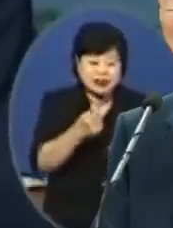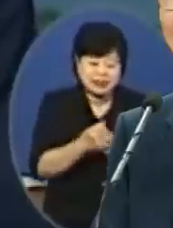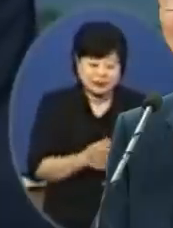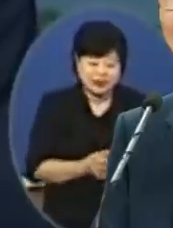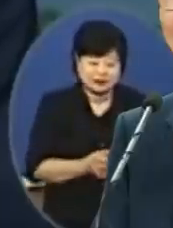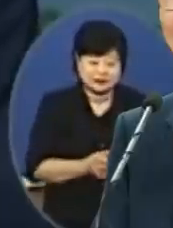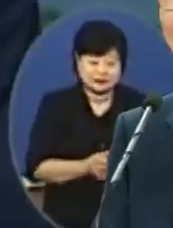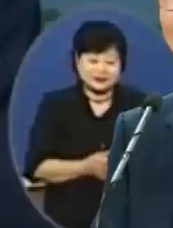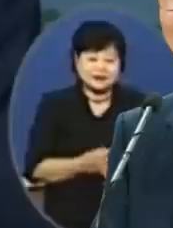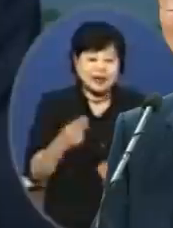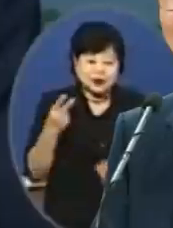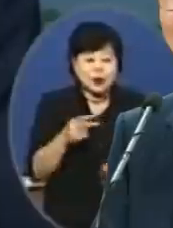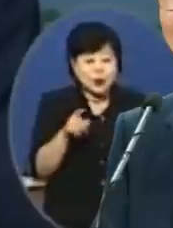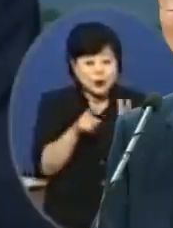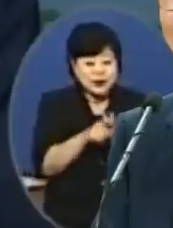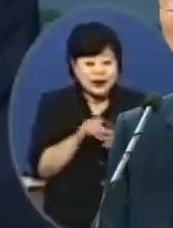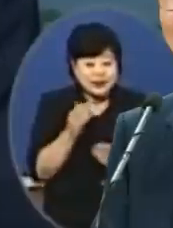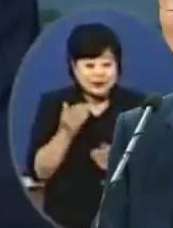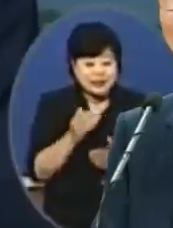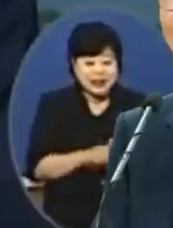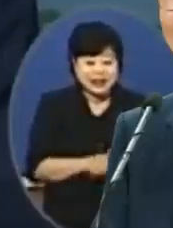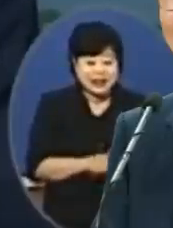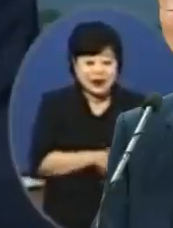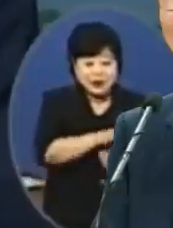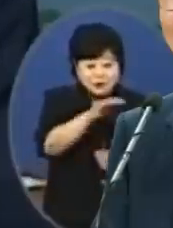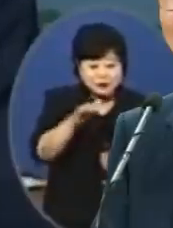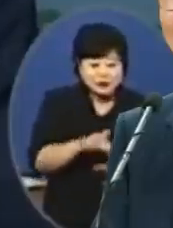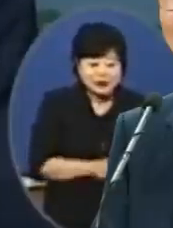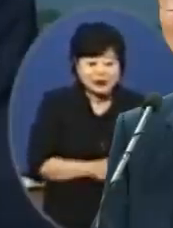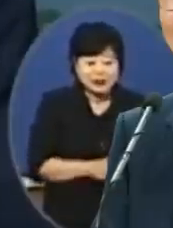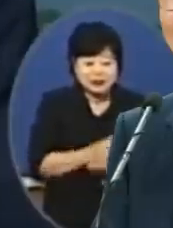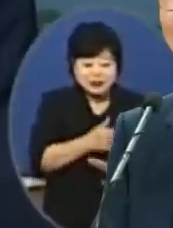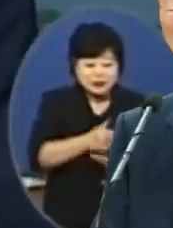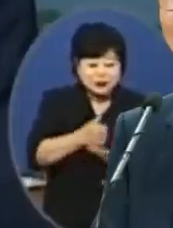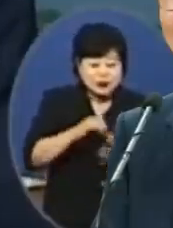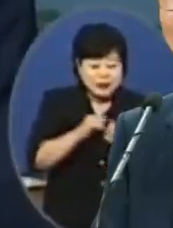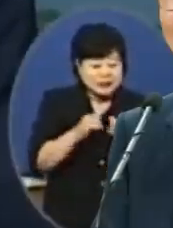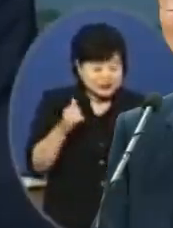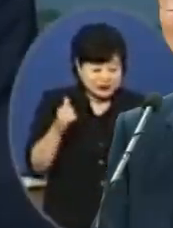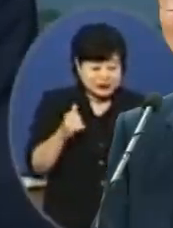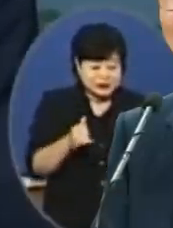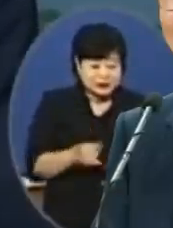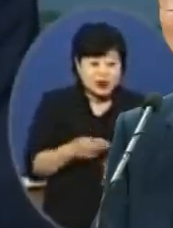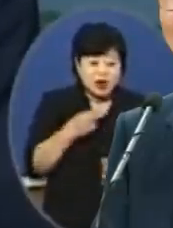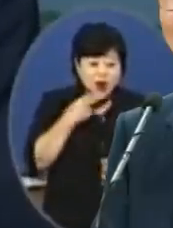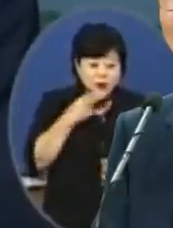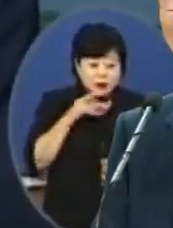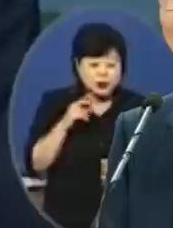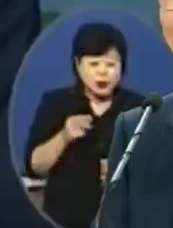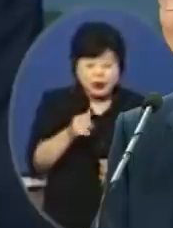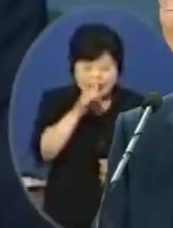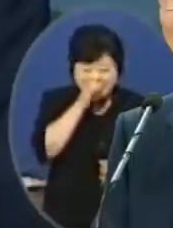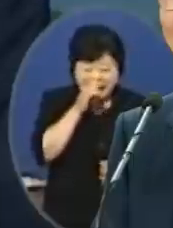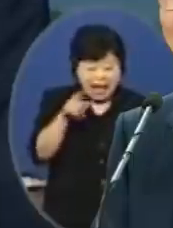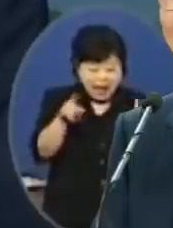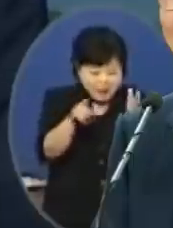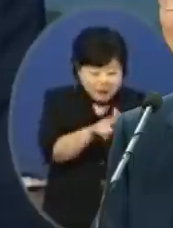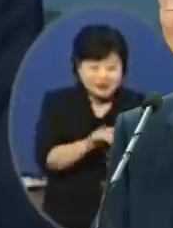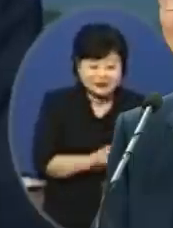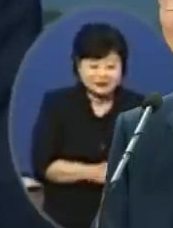것입니다. 그리고 믿어야 돼요. 우리 주님 백성들은 없는 것을 있는 것까지 믿어야